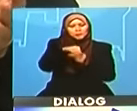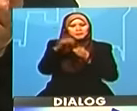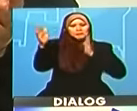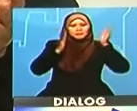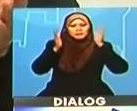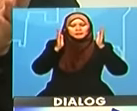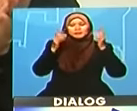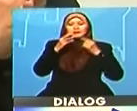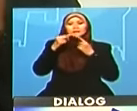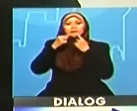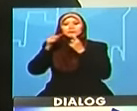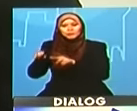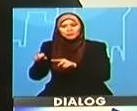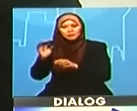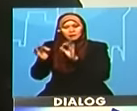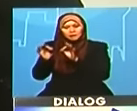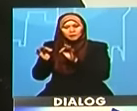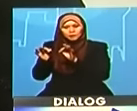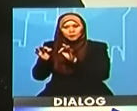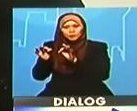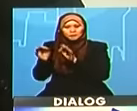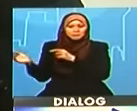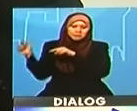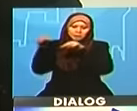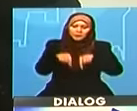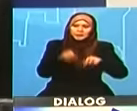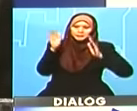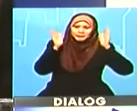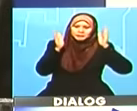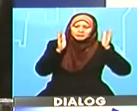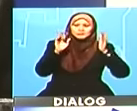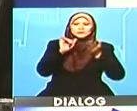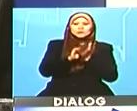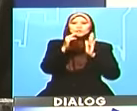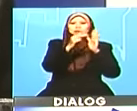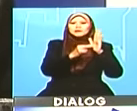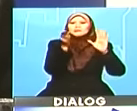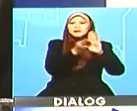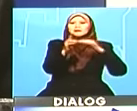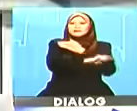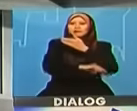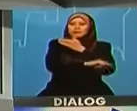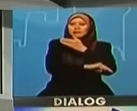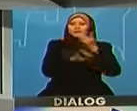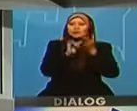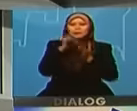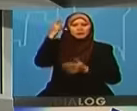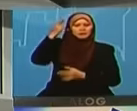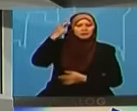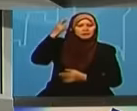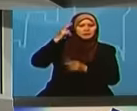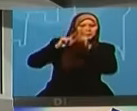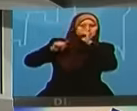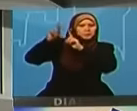komen jawapan balas mengatakan balik kalau bawa ke atas sebab regulasi bank negara. Dan alasan itu yang digembar-gemburkan sebagai alasan.